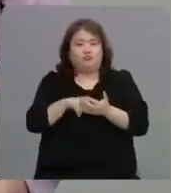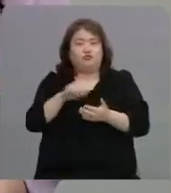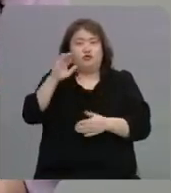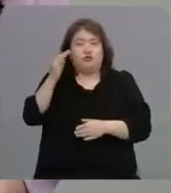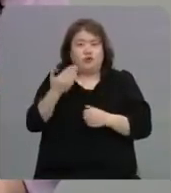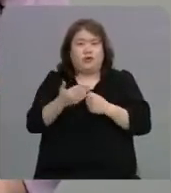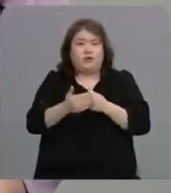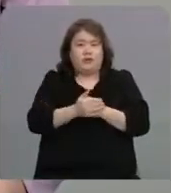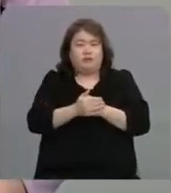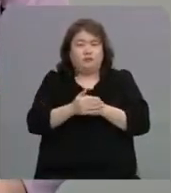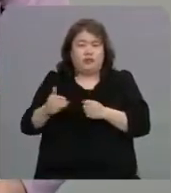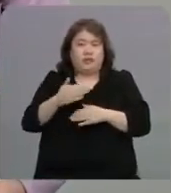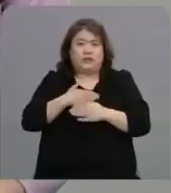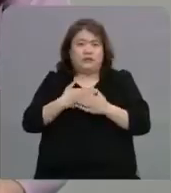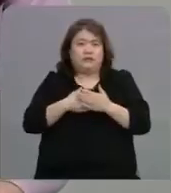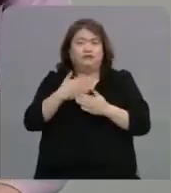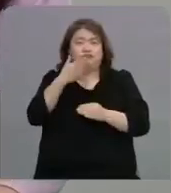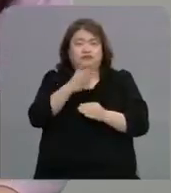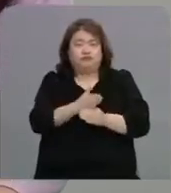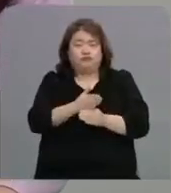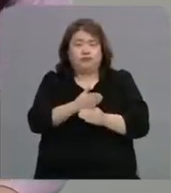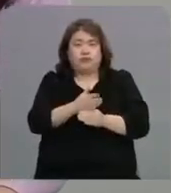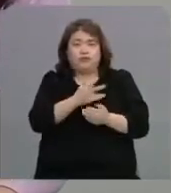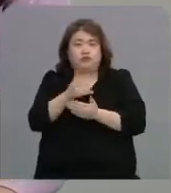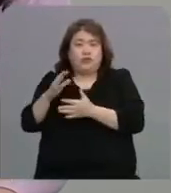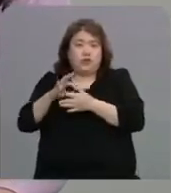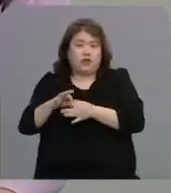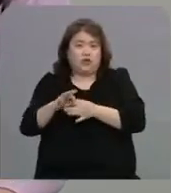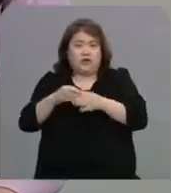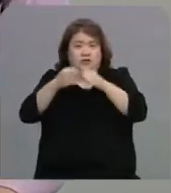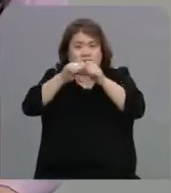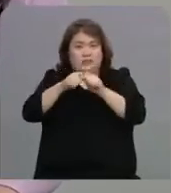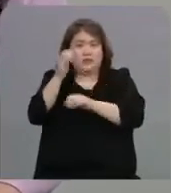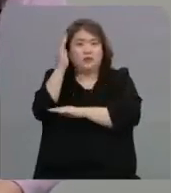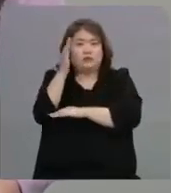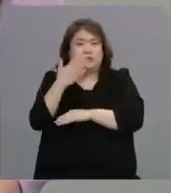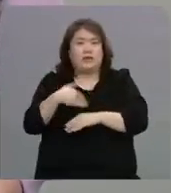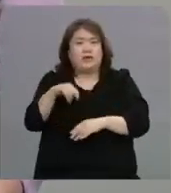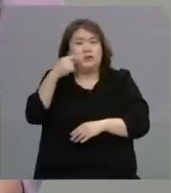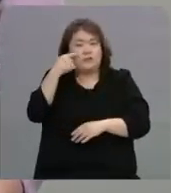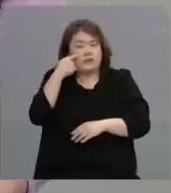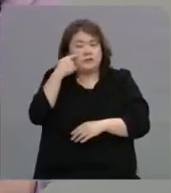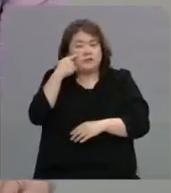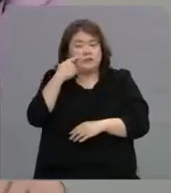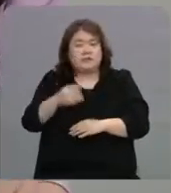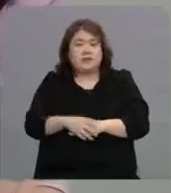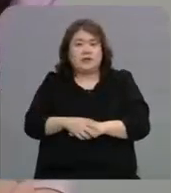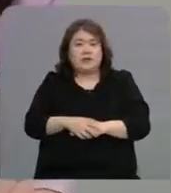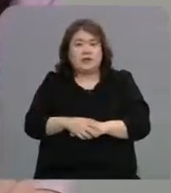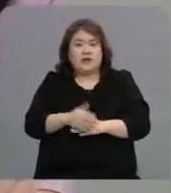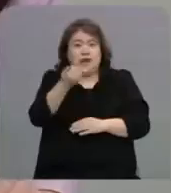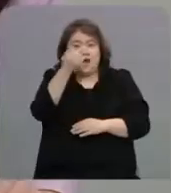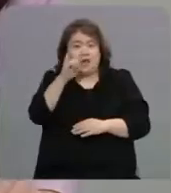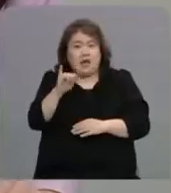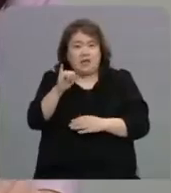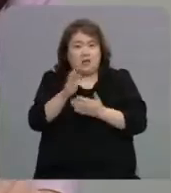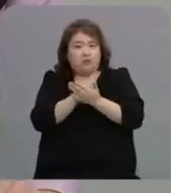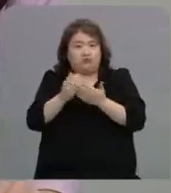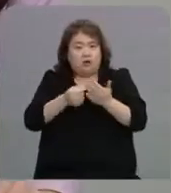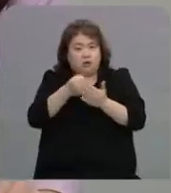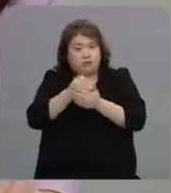축산 당국이 긴장하고 있습니다 취재기자 연결해서 자세한 소식 알아보겠습니다 바 0 기자 고병원성 여부가